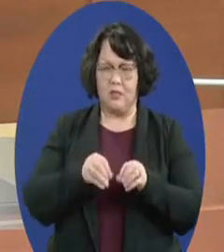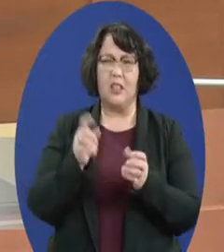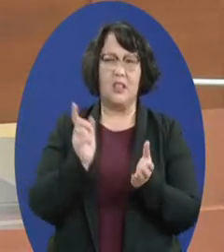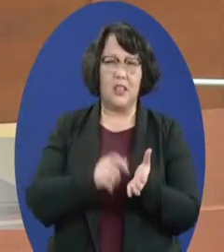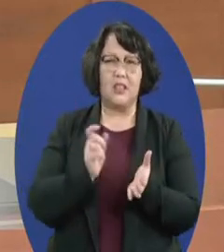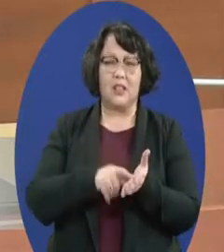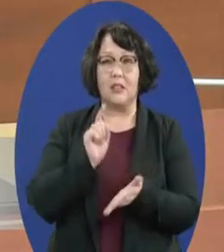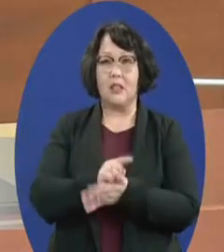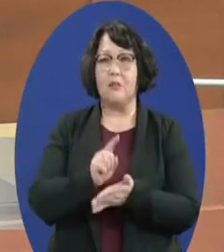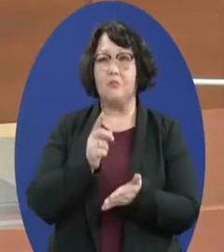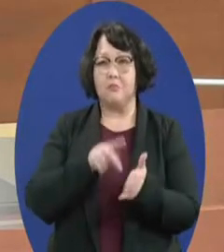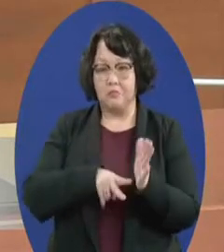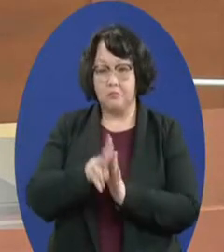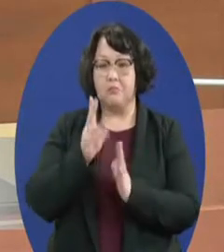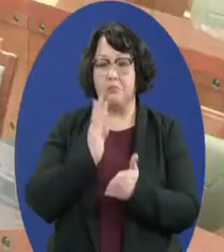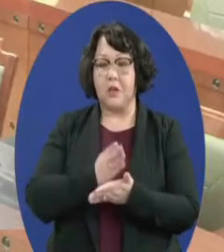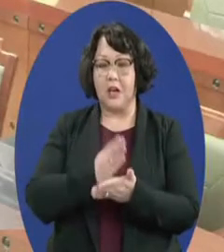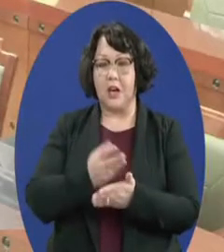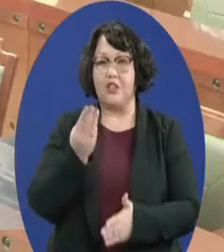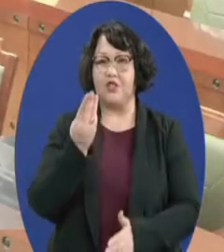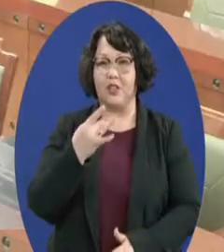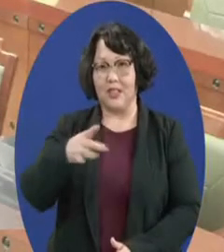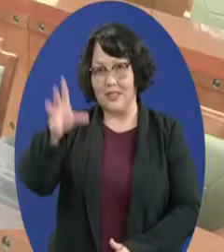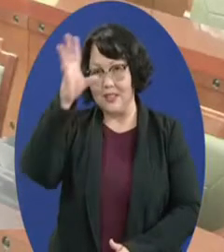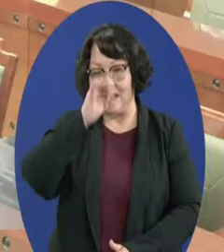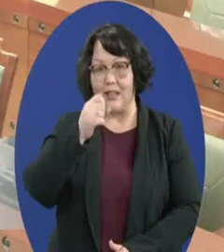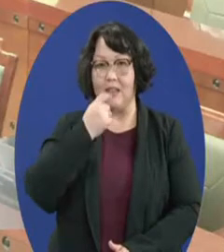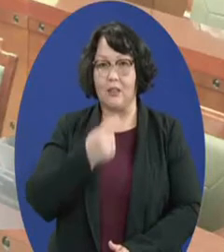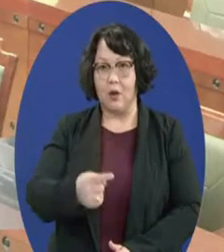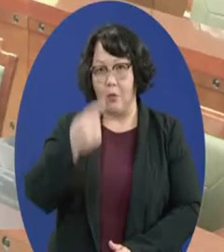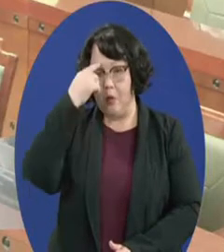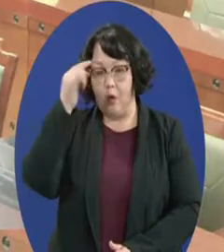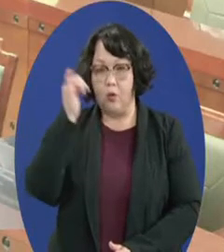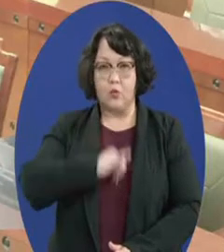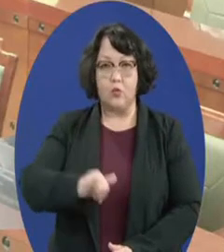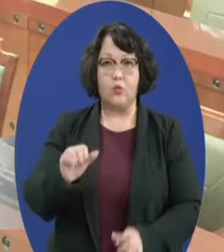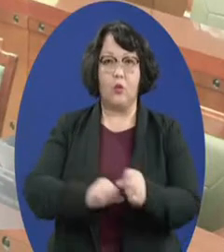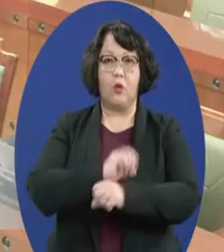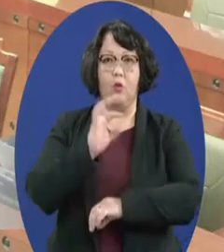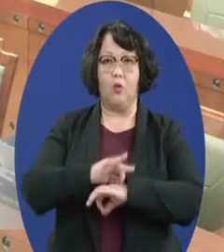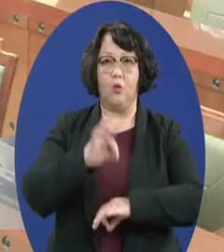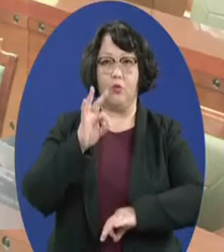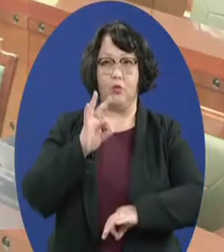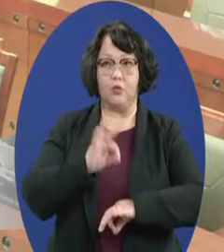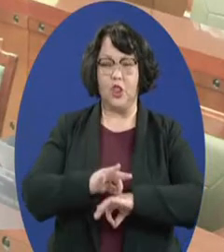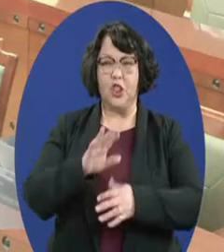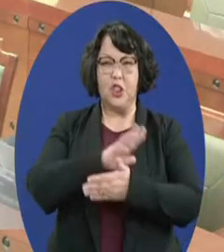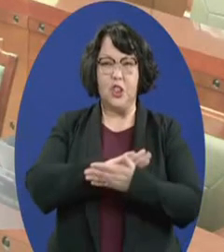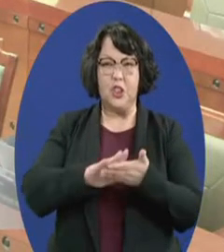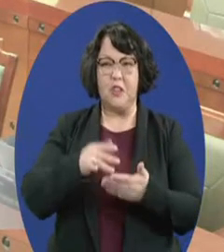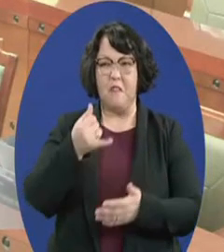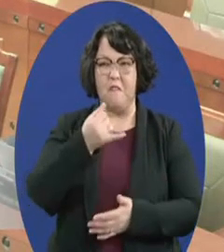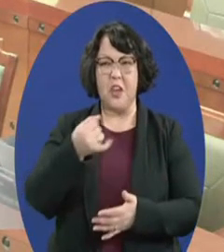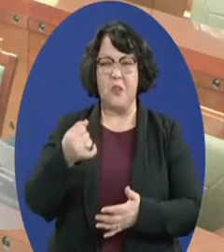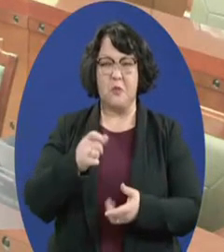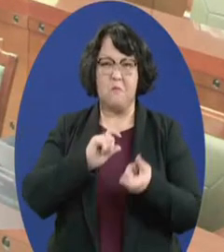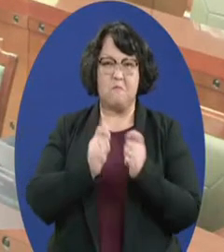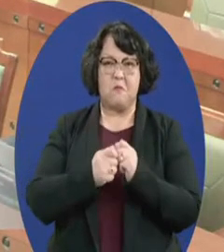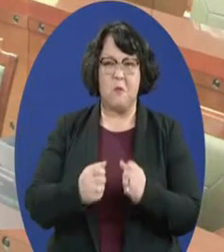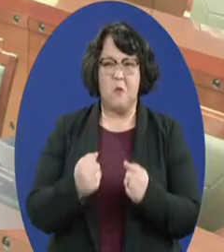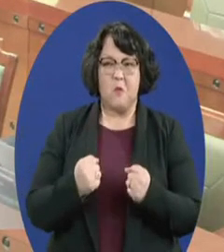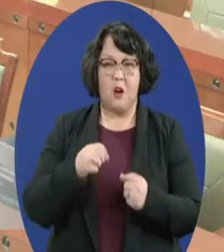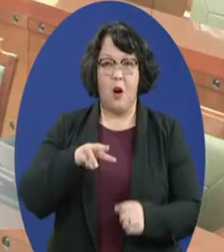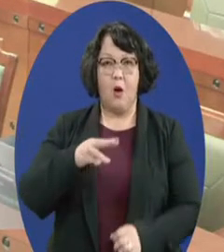гэсэн тайлбарыг шадар сайд өгч байна. За тухайлбал манай улсад коронавирусны мутацид орсон шинэ хэлбэр